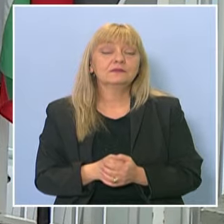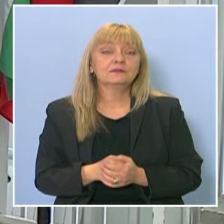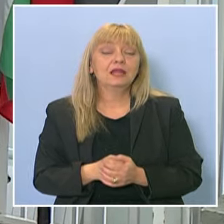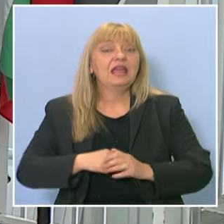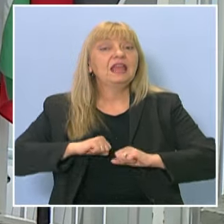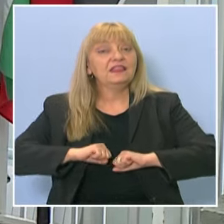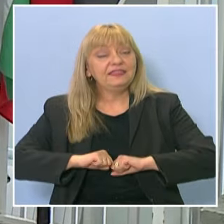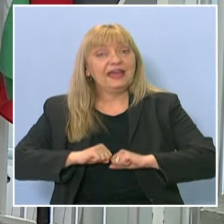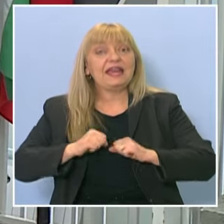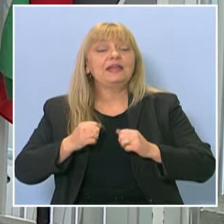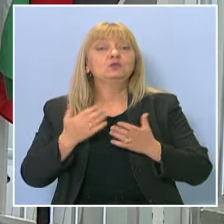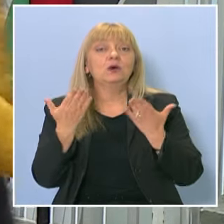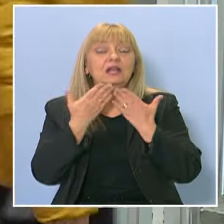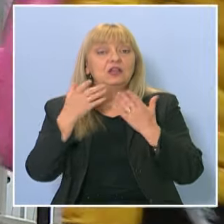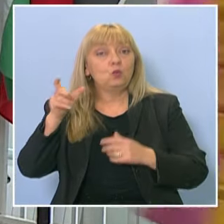директора на училището.